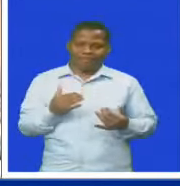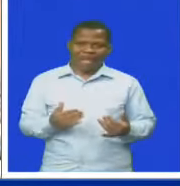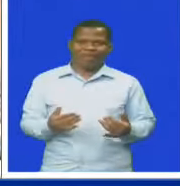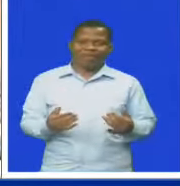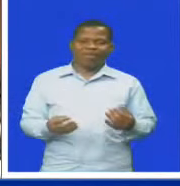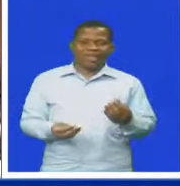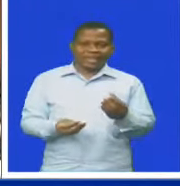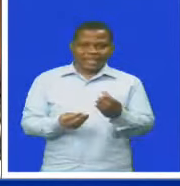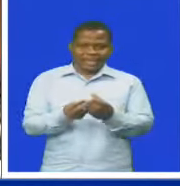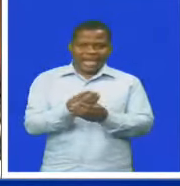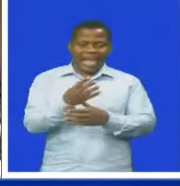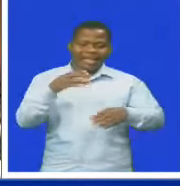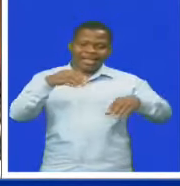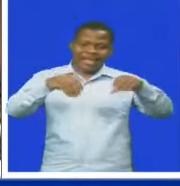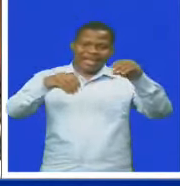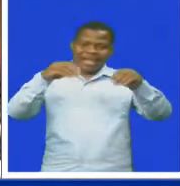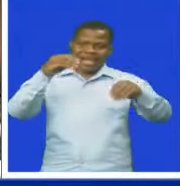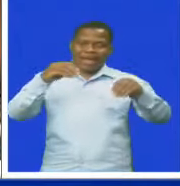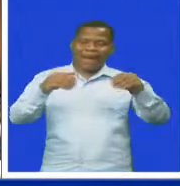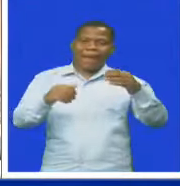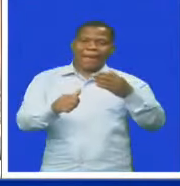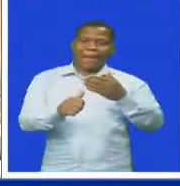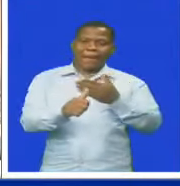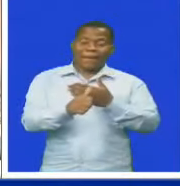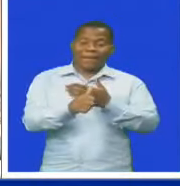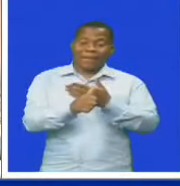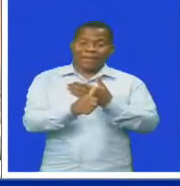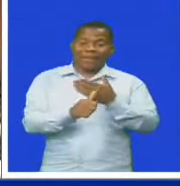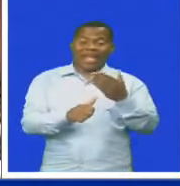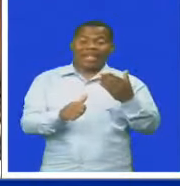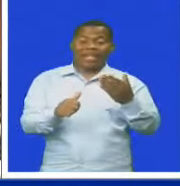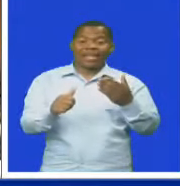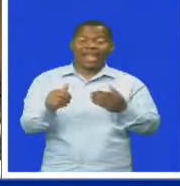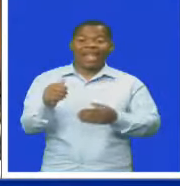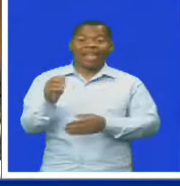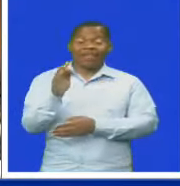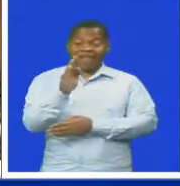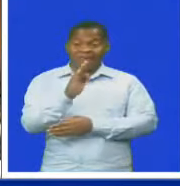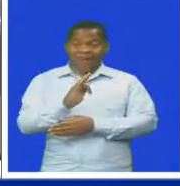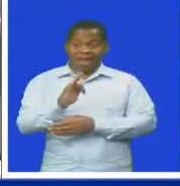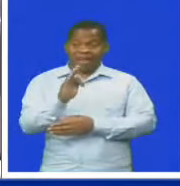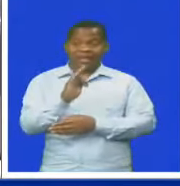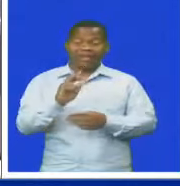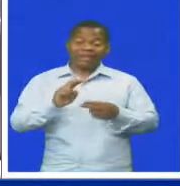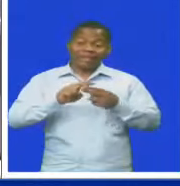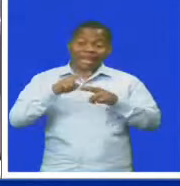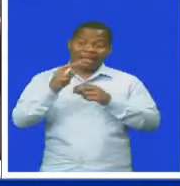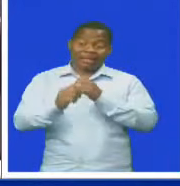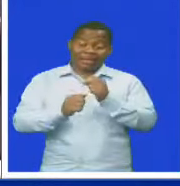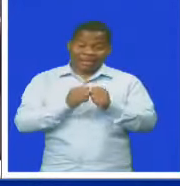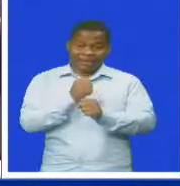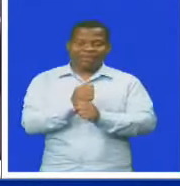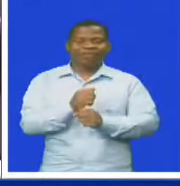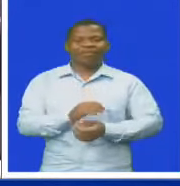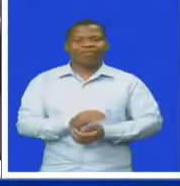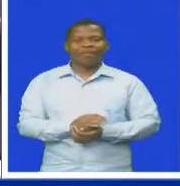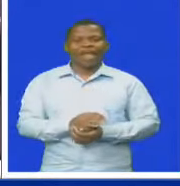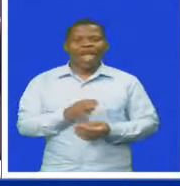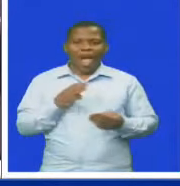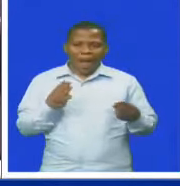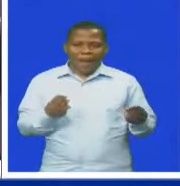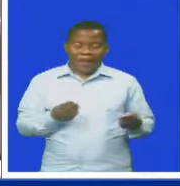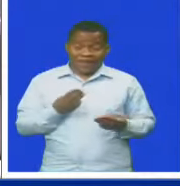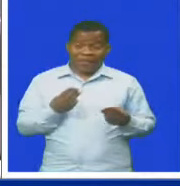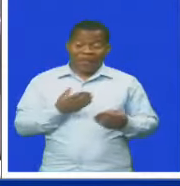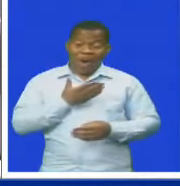yendlovu lenkulu eminyakeni lotako. Labafise ukungenela lukhetho phecelete ama candidates kubheke ukuthi bafake icelo